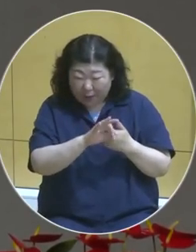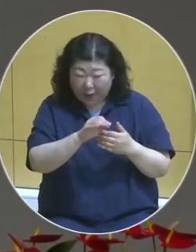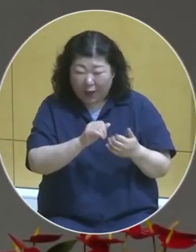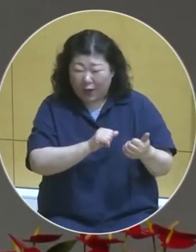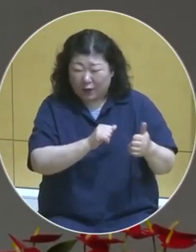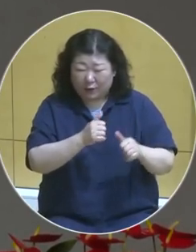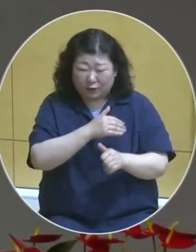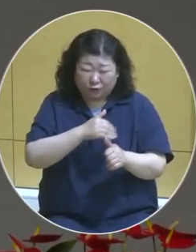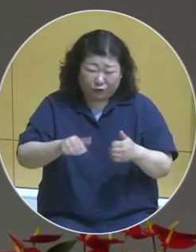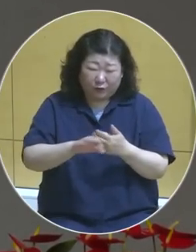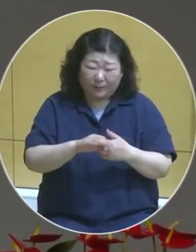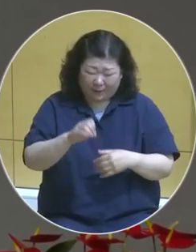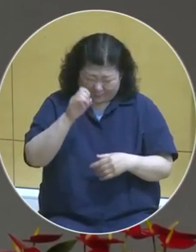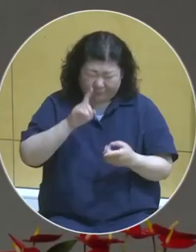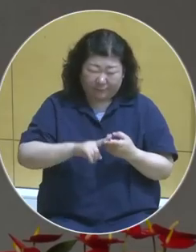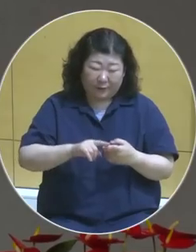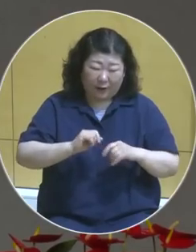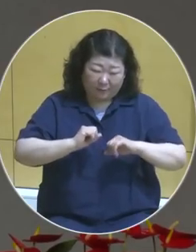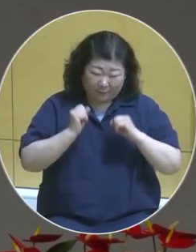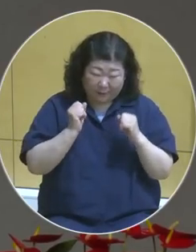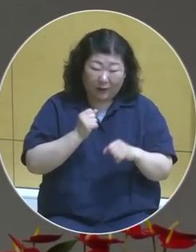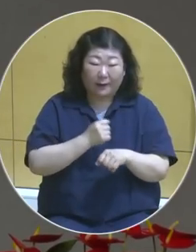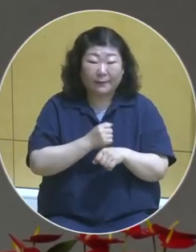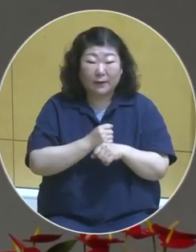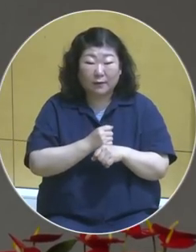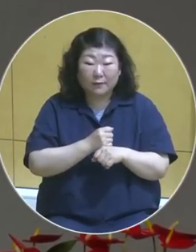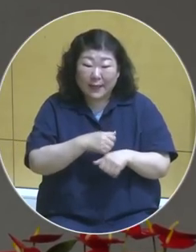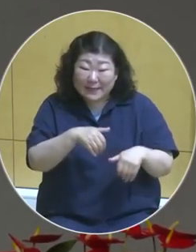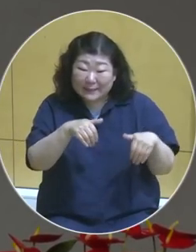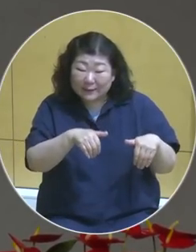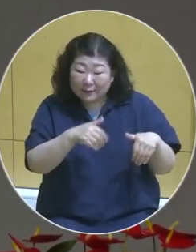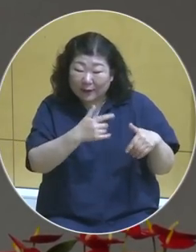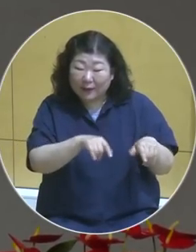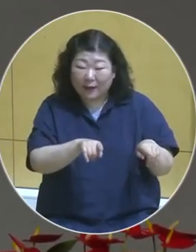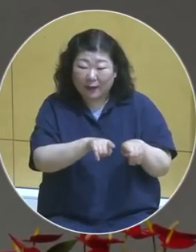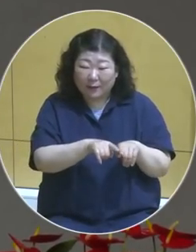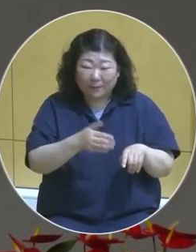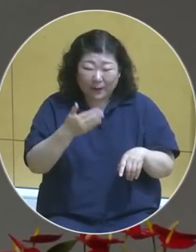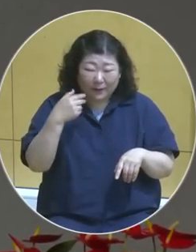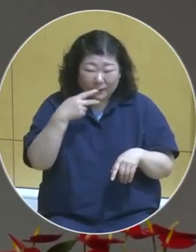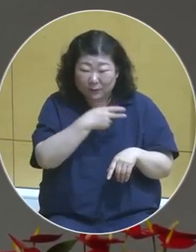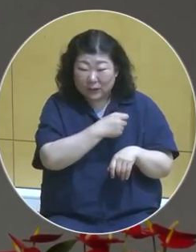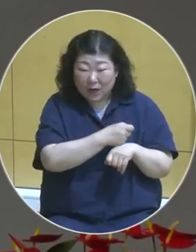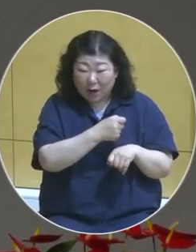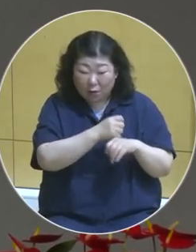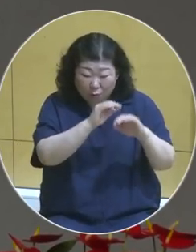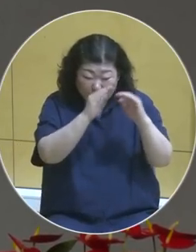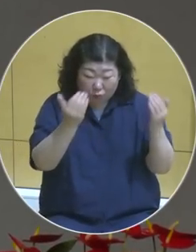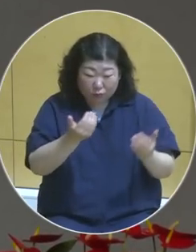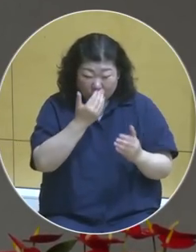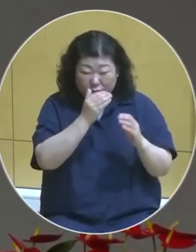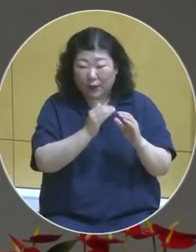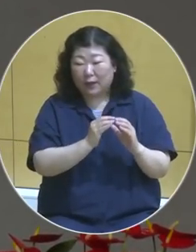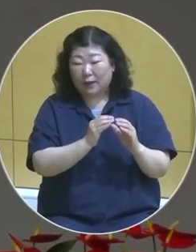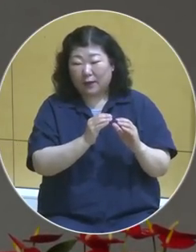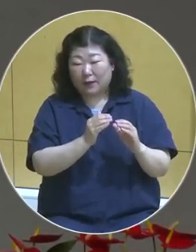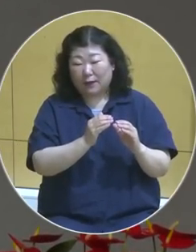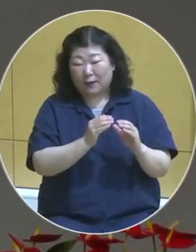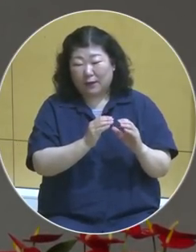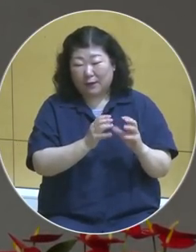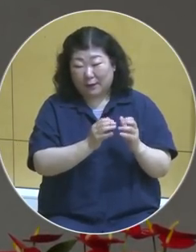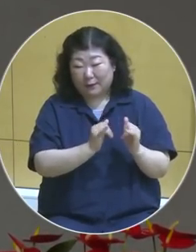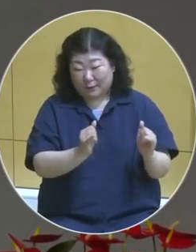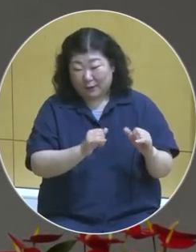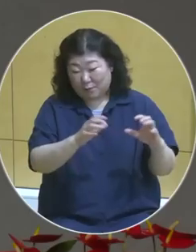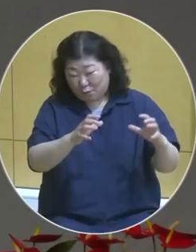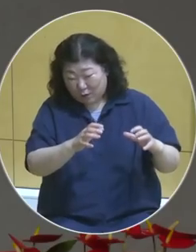선포하고 시녀들과 금식하면서 모르드개에게 수산궁에 있는 모든 유대인들을 모아서 3일 동안 금식하며